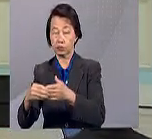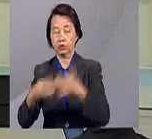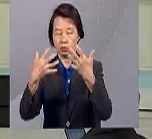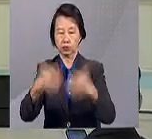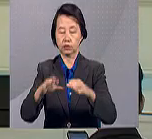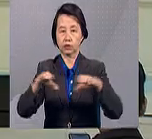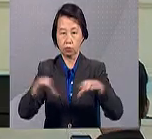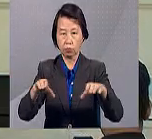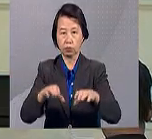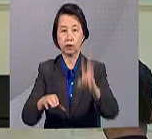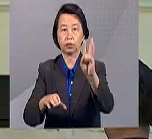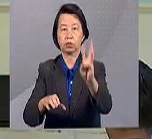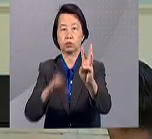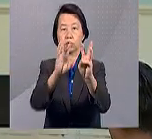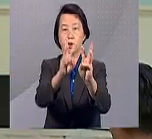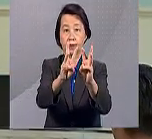telah membuat